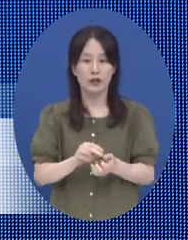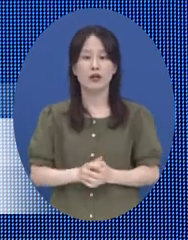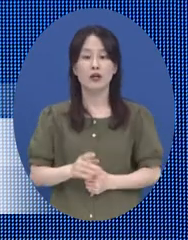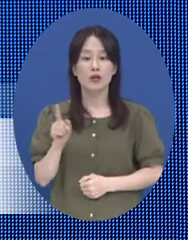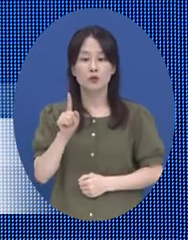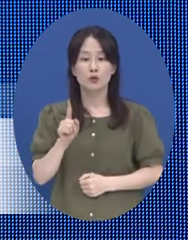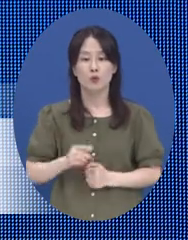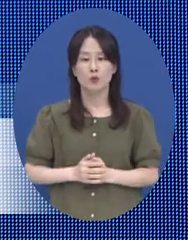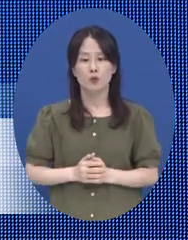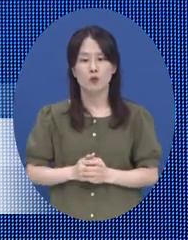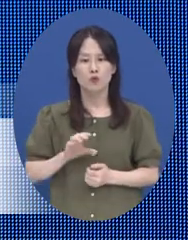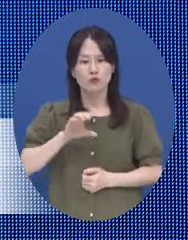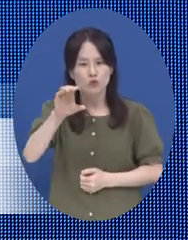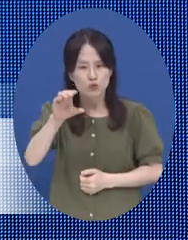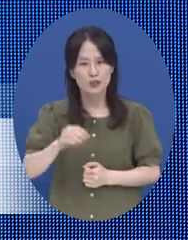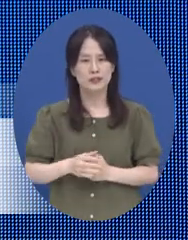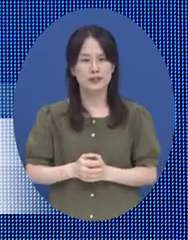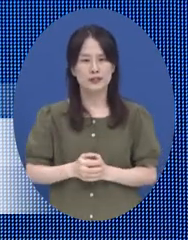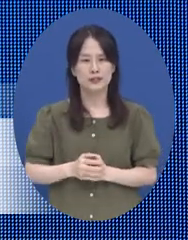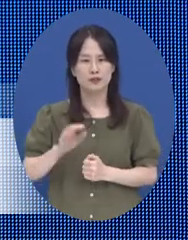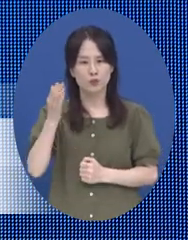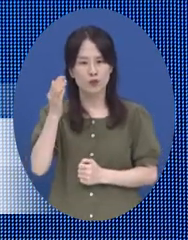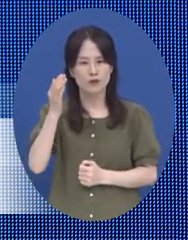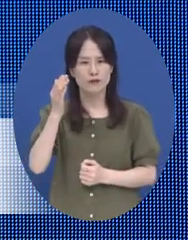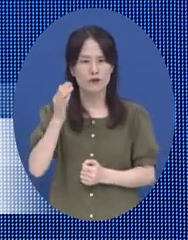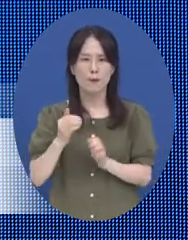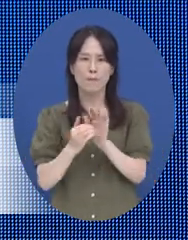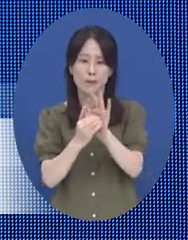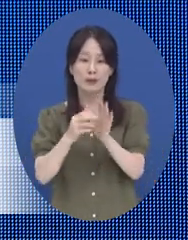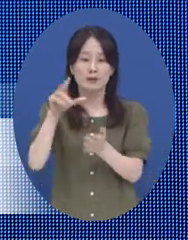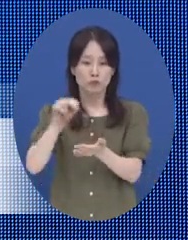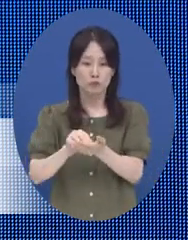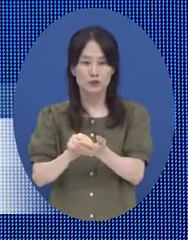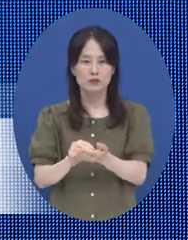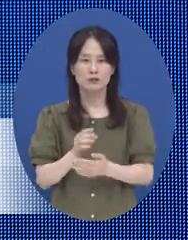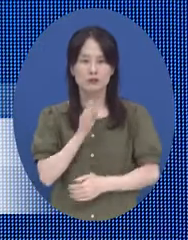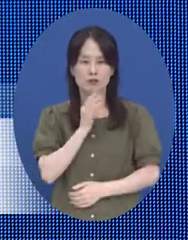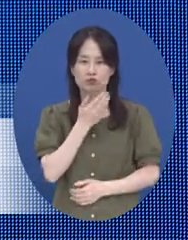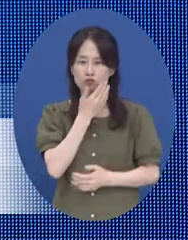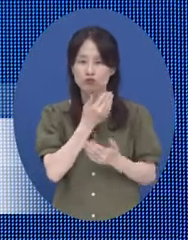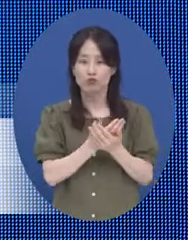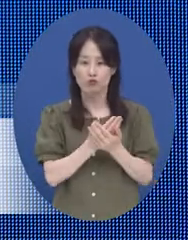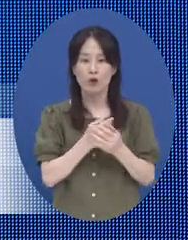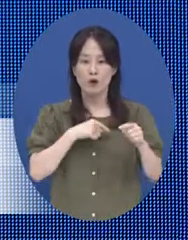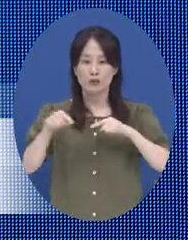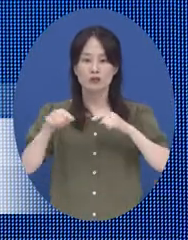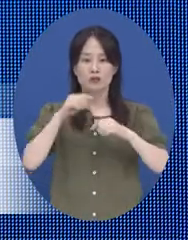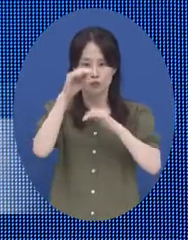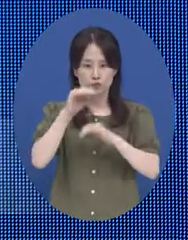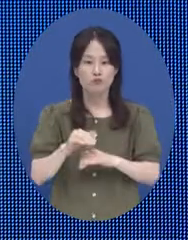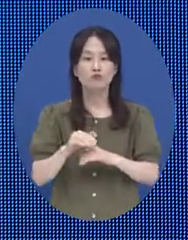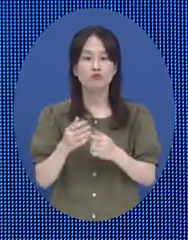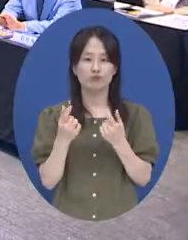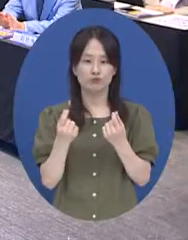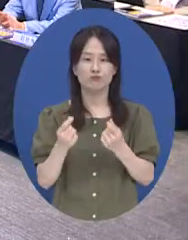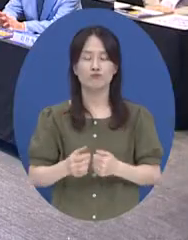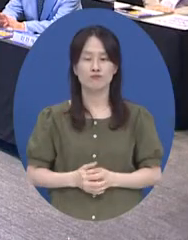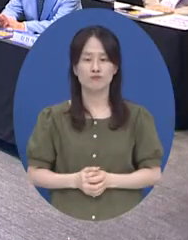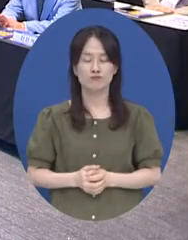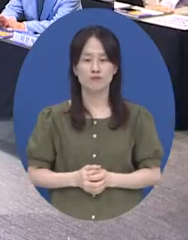부동산이 자산, 투기 투자 자산화되는 것을 막는 문제, 정말로 중요한 정책적 과제라고